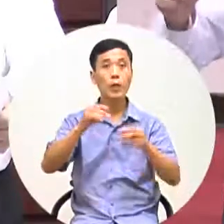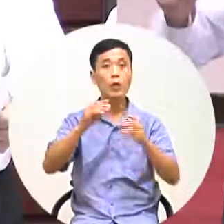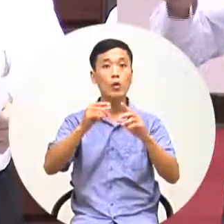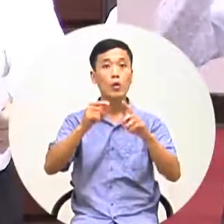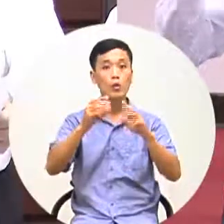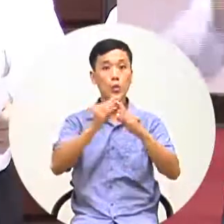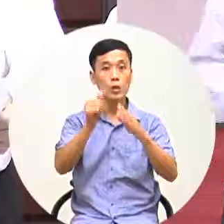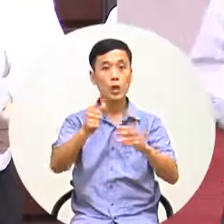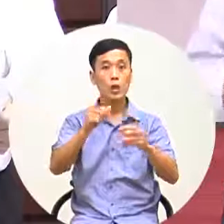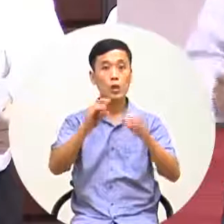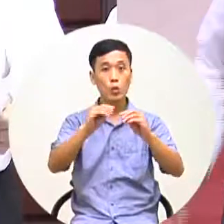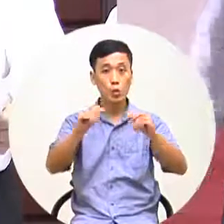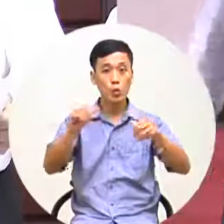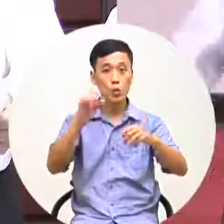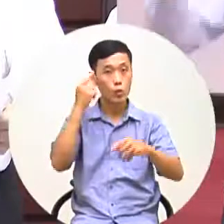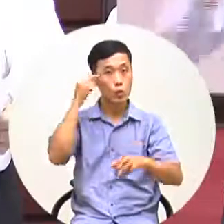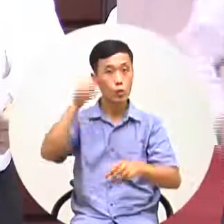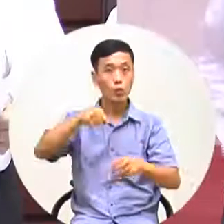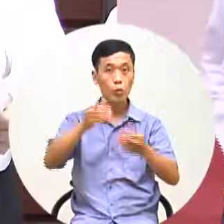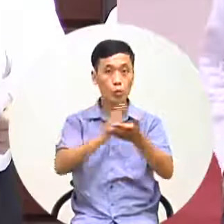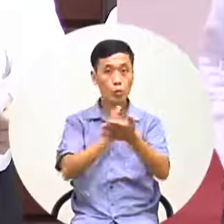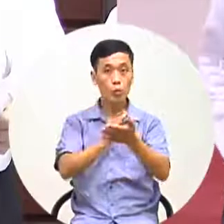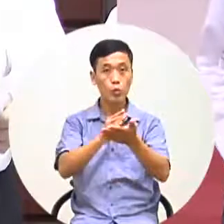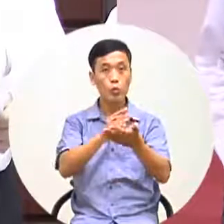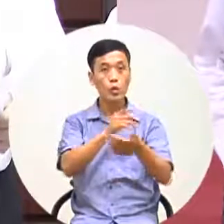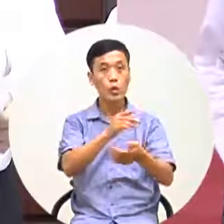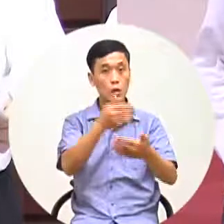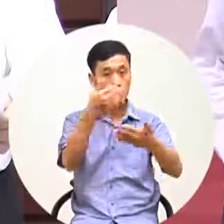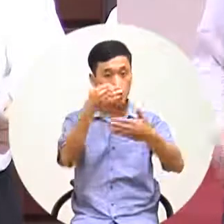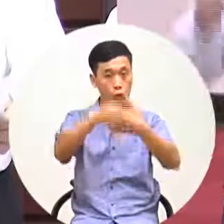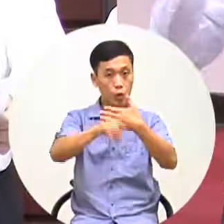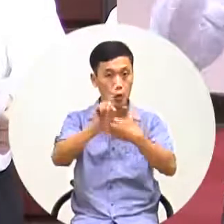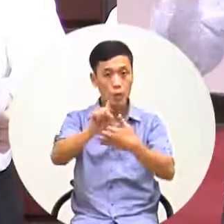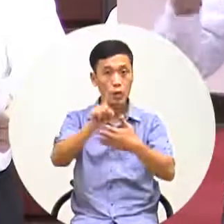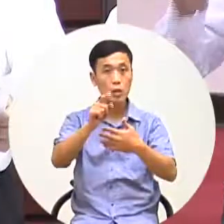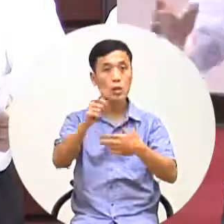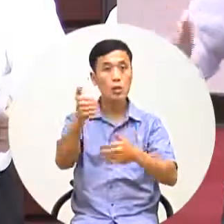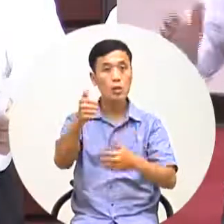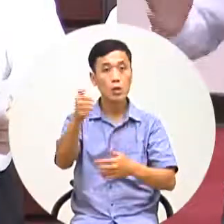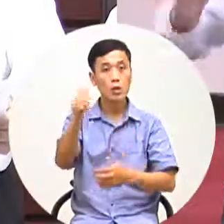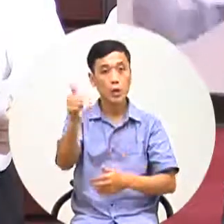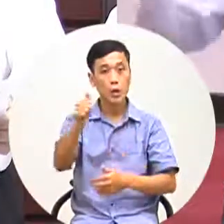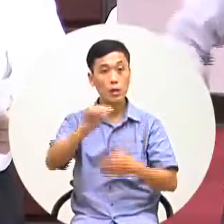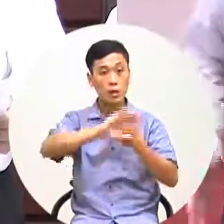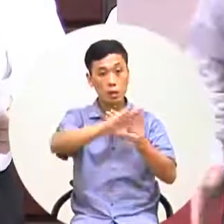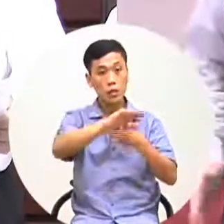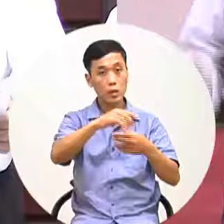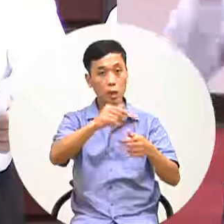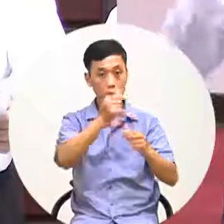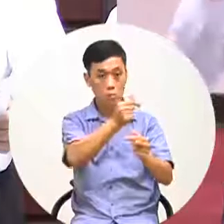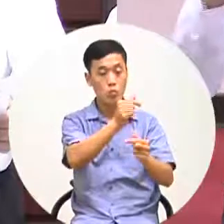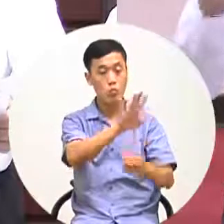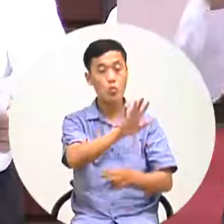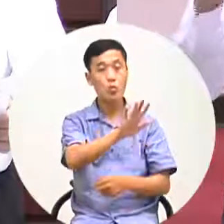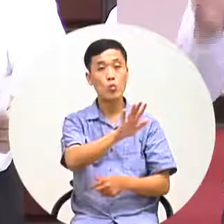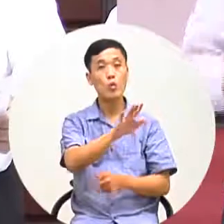个姓谢的，全部其他都有了，啊，只要姓谢的，那个只要那姓谢的